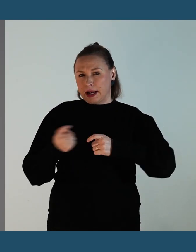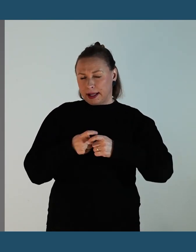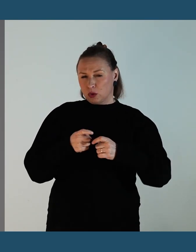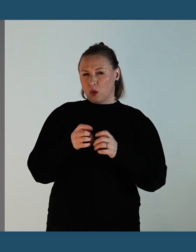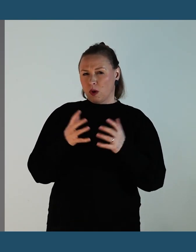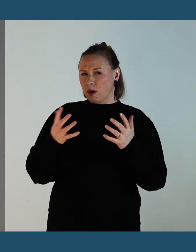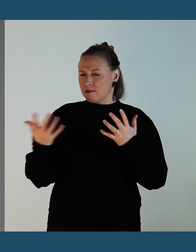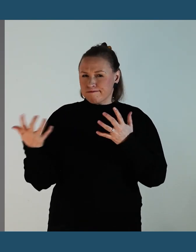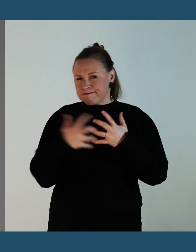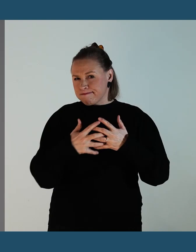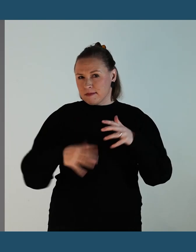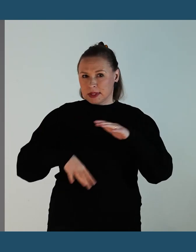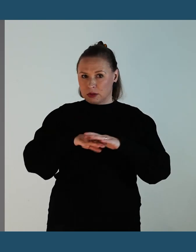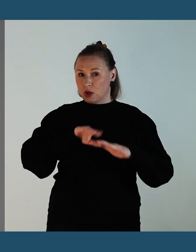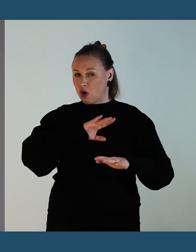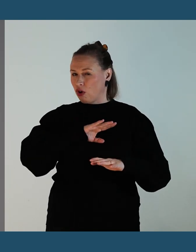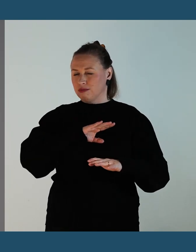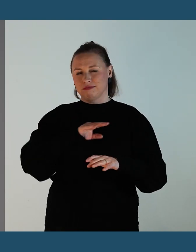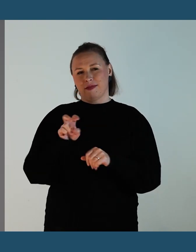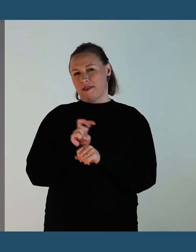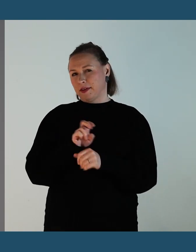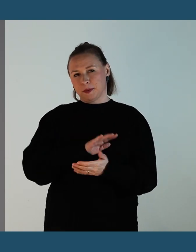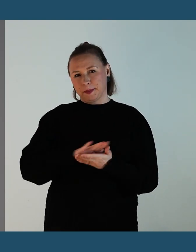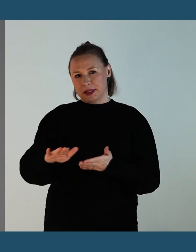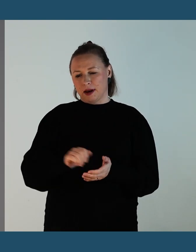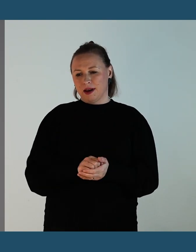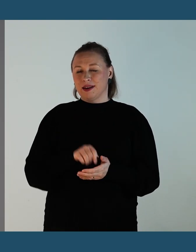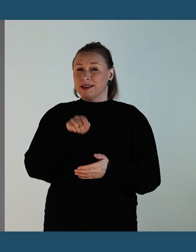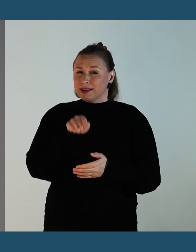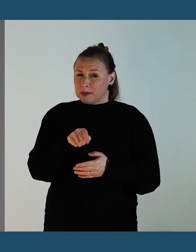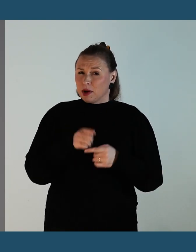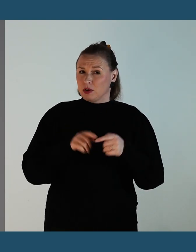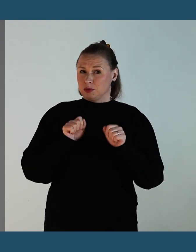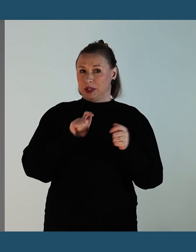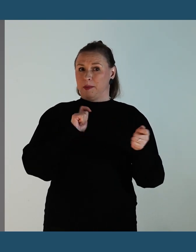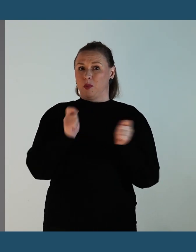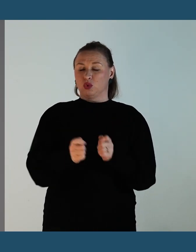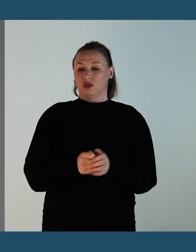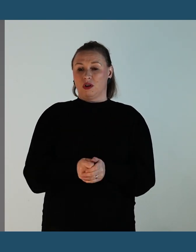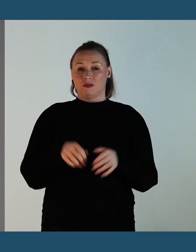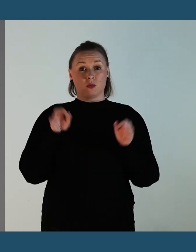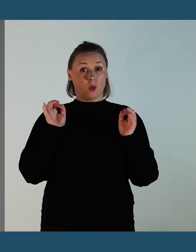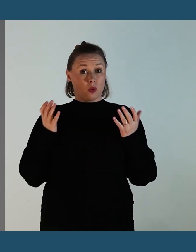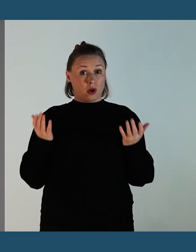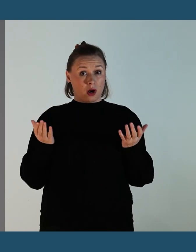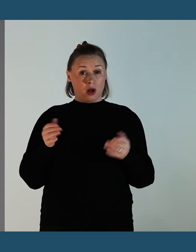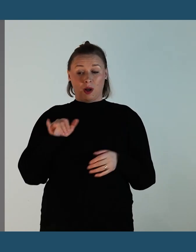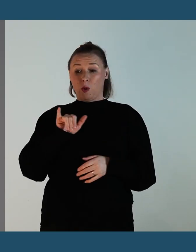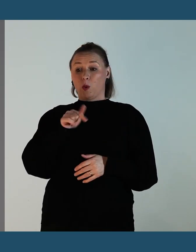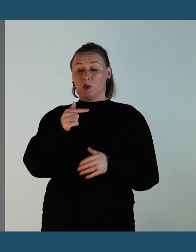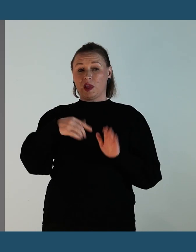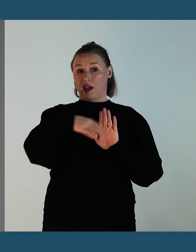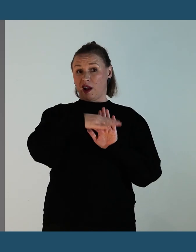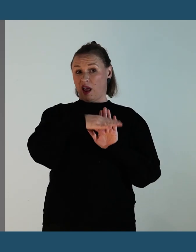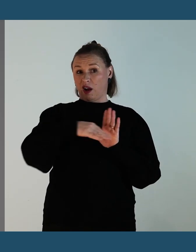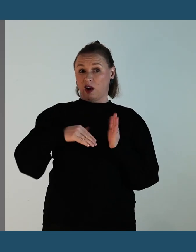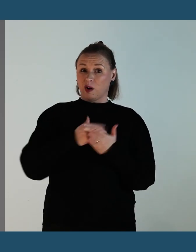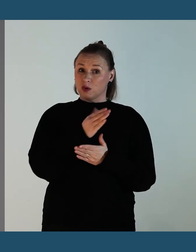tähän pitäisi ensinnäkin saada muutos. Mä en tiedä, pitäisikö sitten lähteä menemään YT-lain kautta. En osaa sanoa.